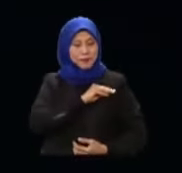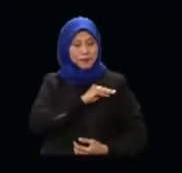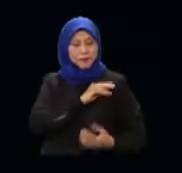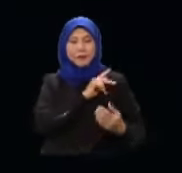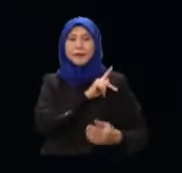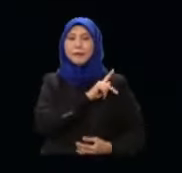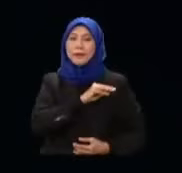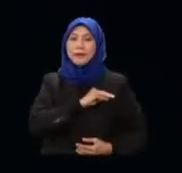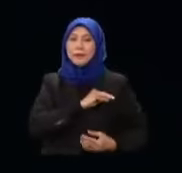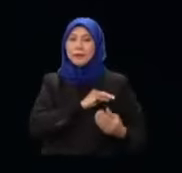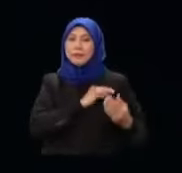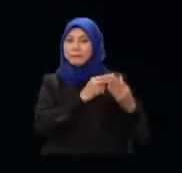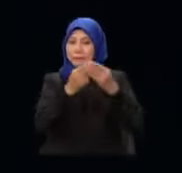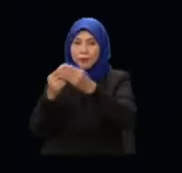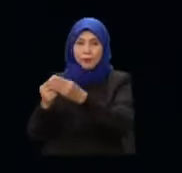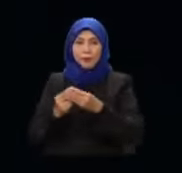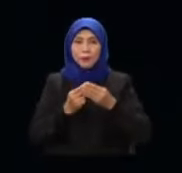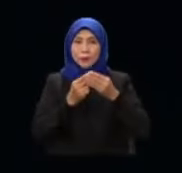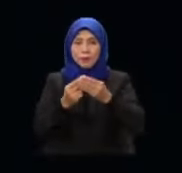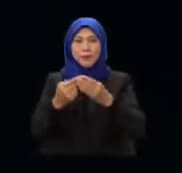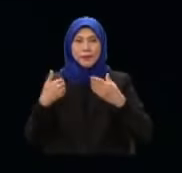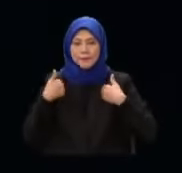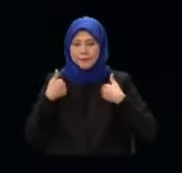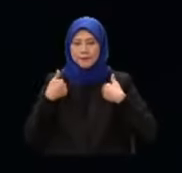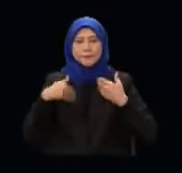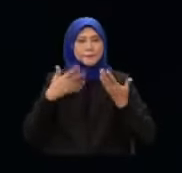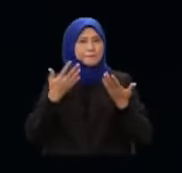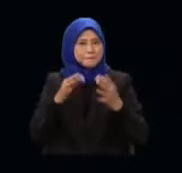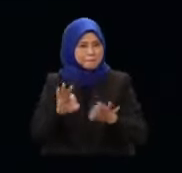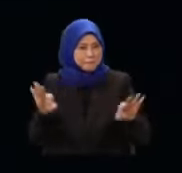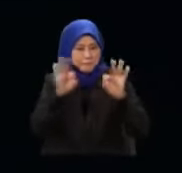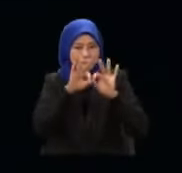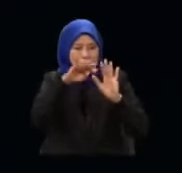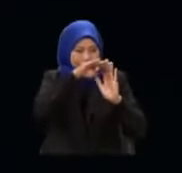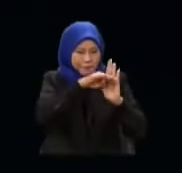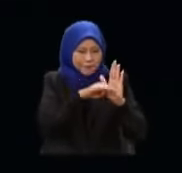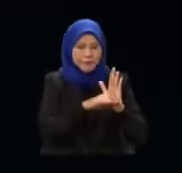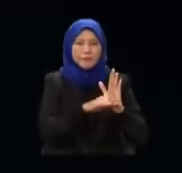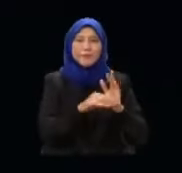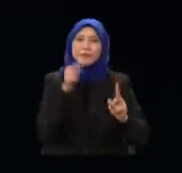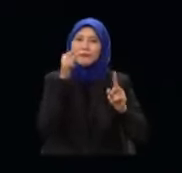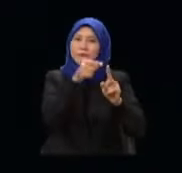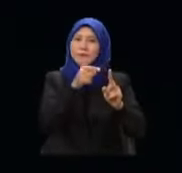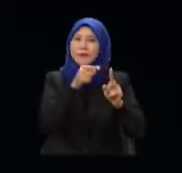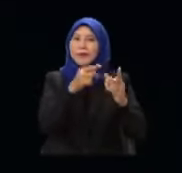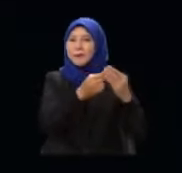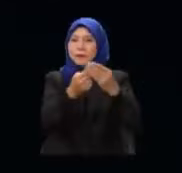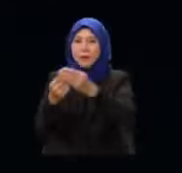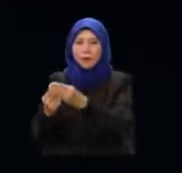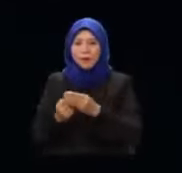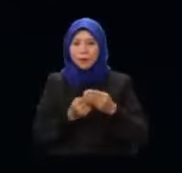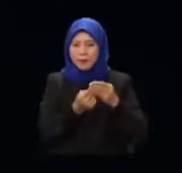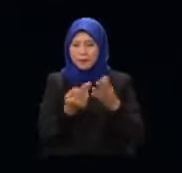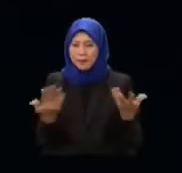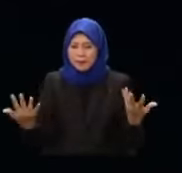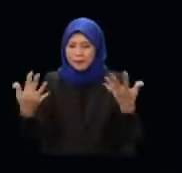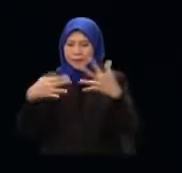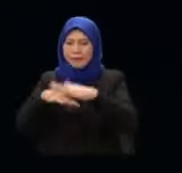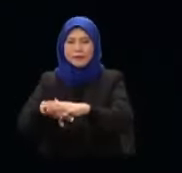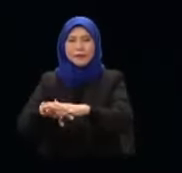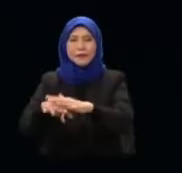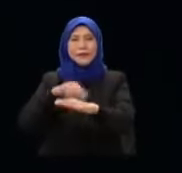negara satu portfolio baru yang diletakkan khusus tentang perpaduan negara dan integrasi nasional